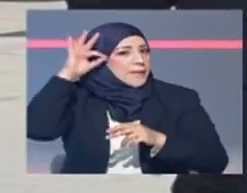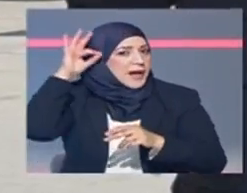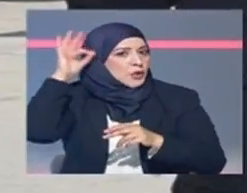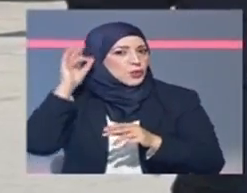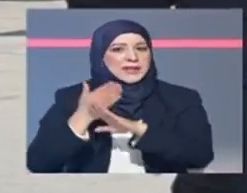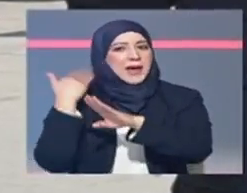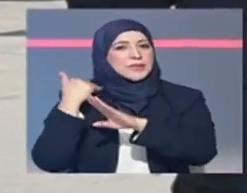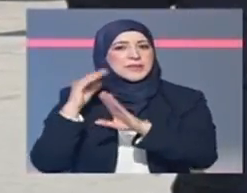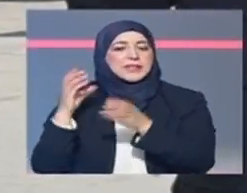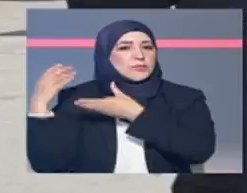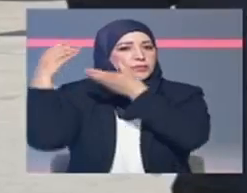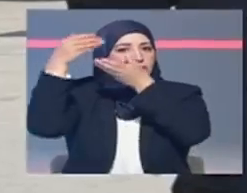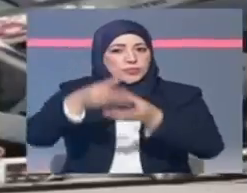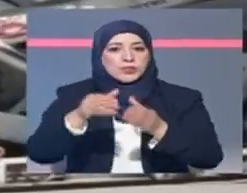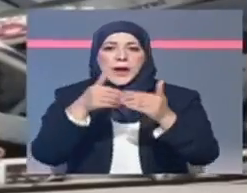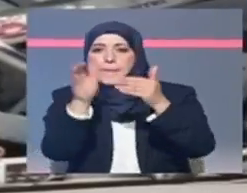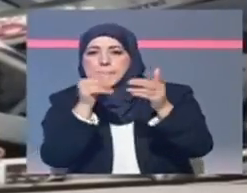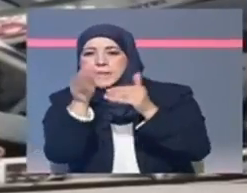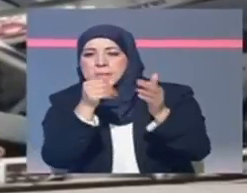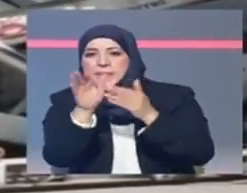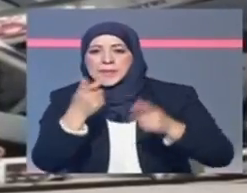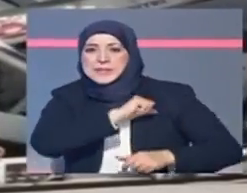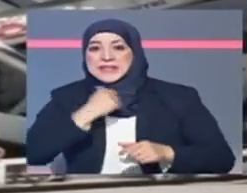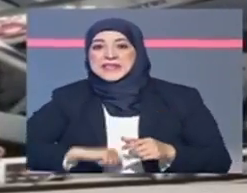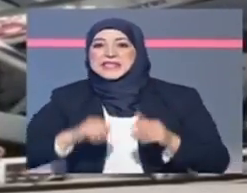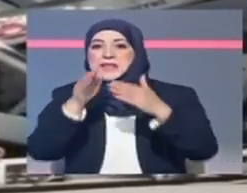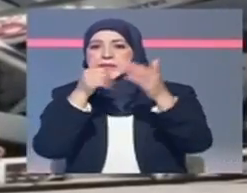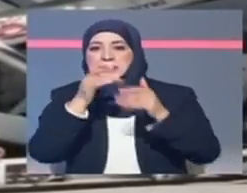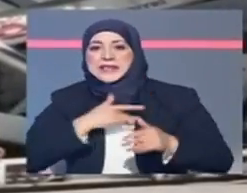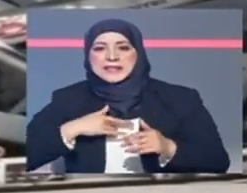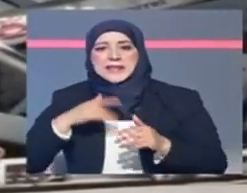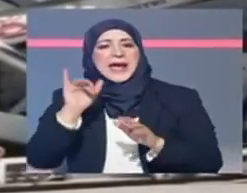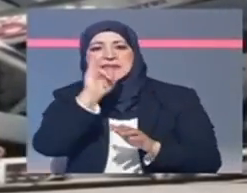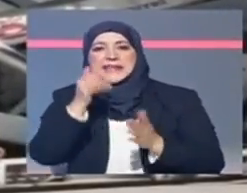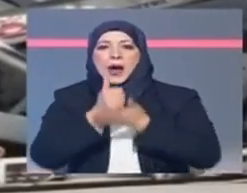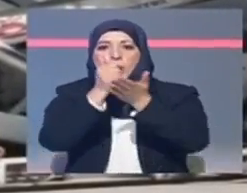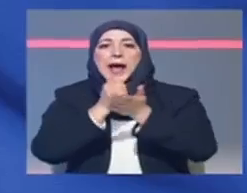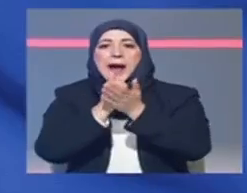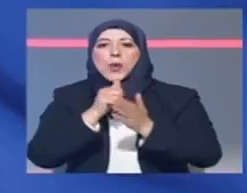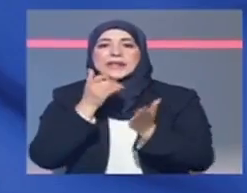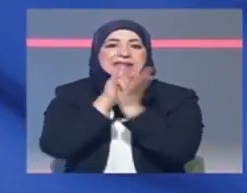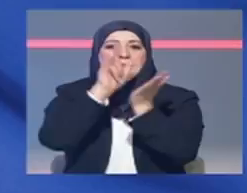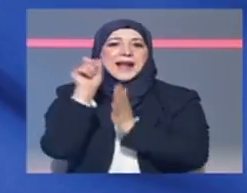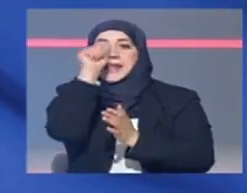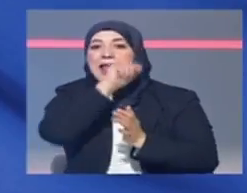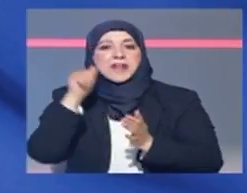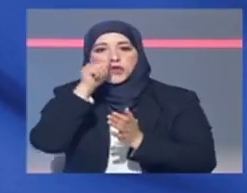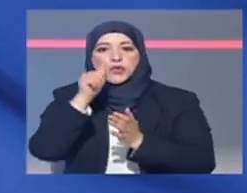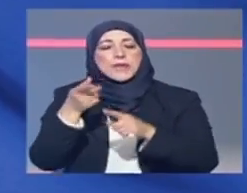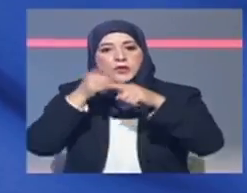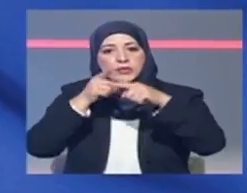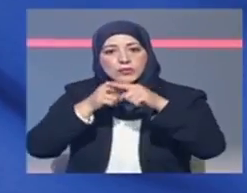وصلت أمس شحنة معدات طبية من جمهورية الصين الشعبية أمنت وصولها الخطوط الأثيوبية. كما قرر